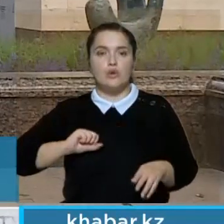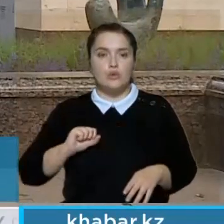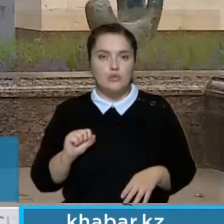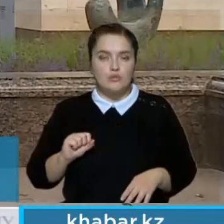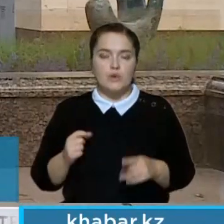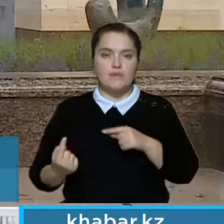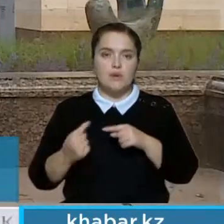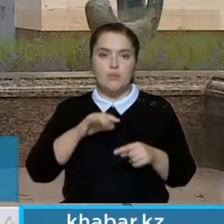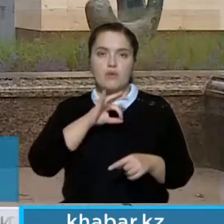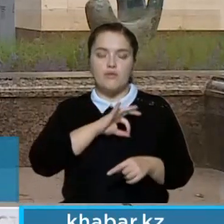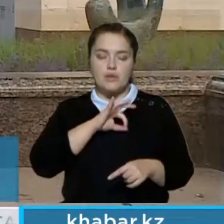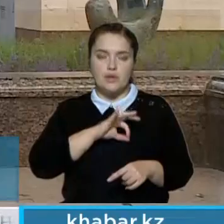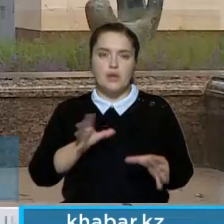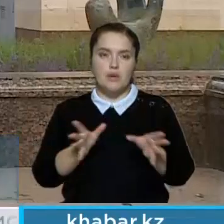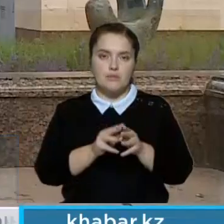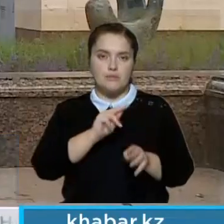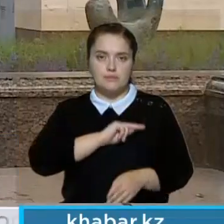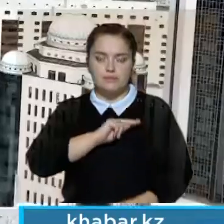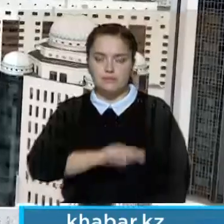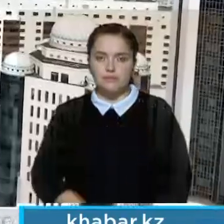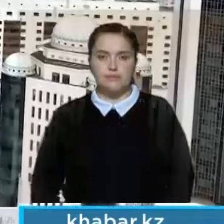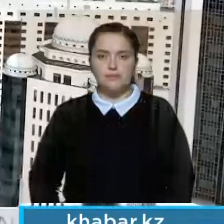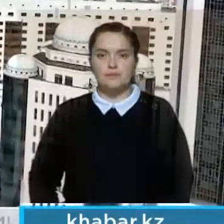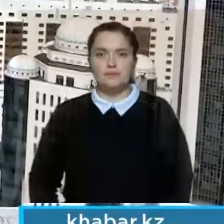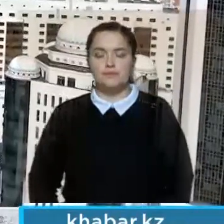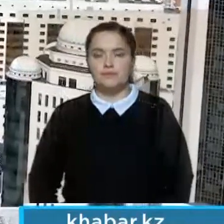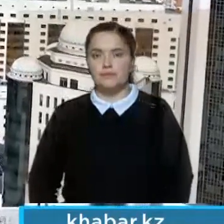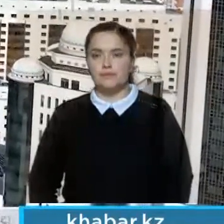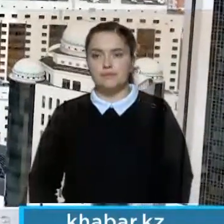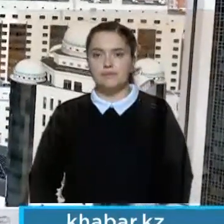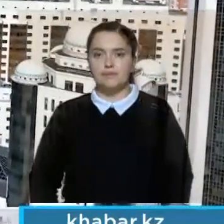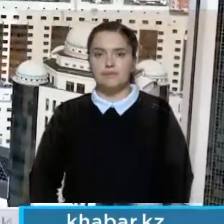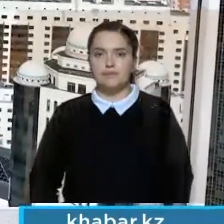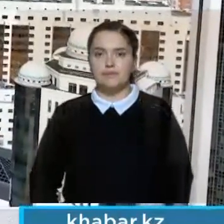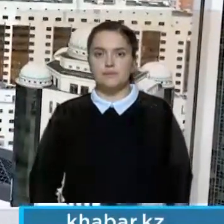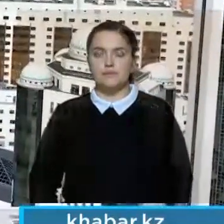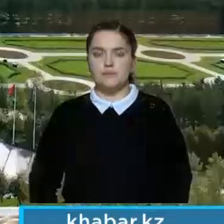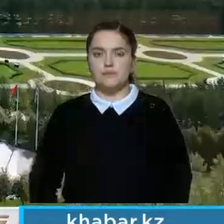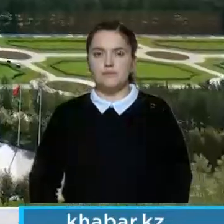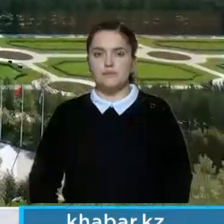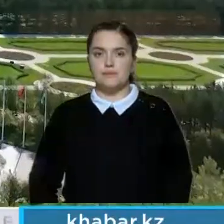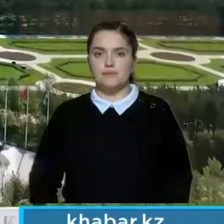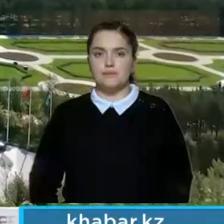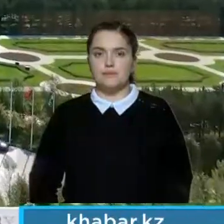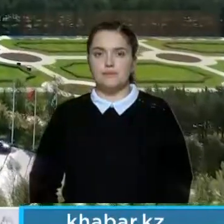и взаимовыгодном партнерстве. Динара Абдирова, Ерлан Аурзбаев, при поддержке телерадиокомплекса президента, Хабар.